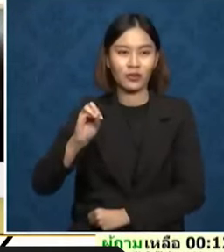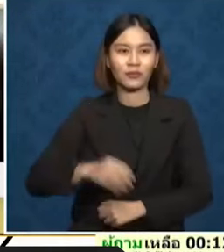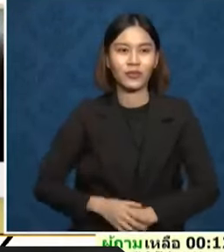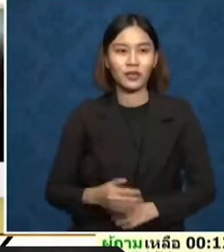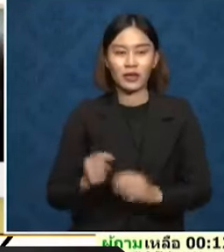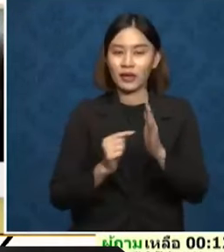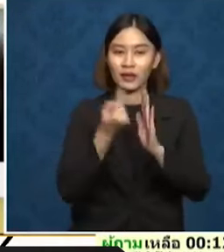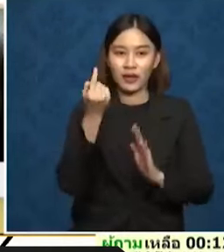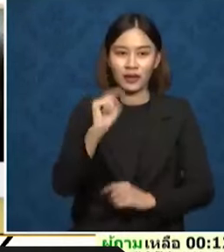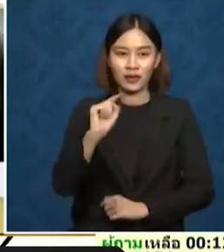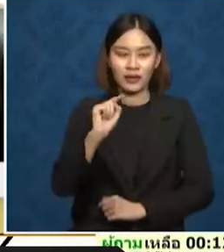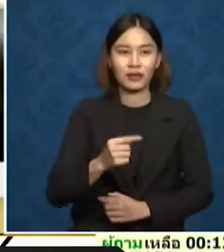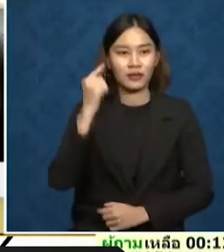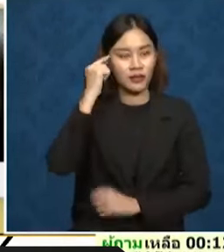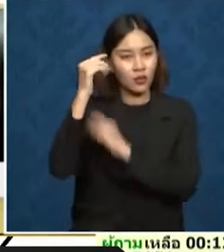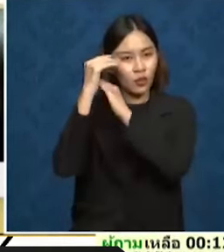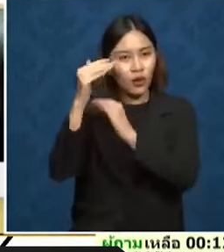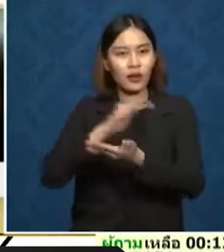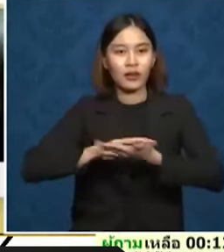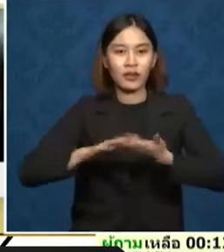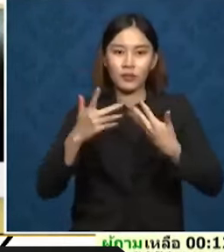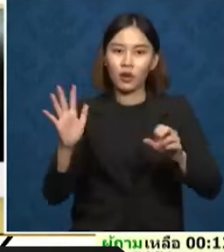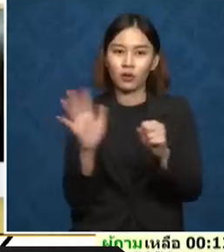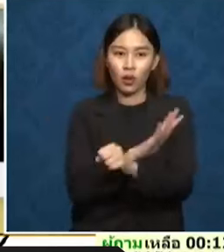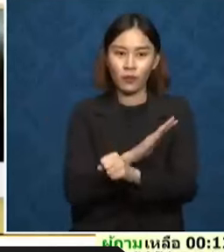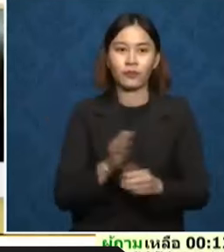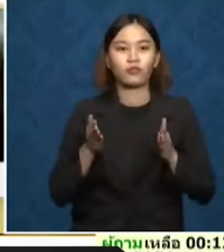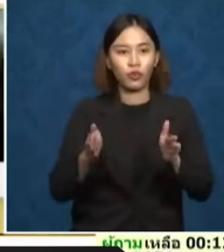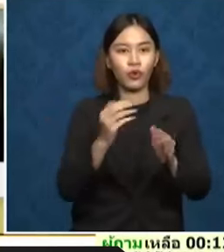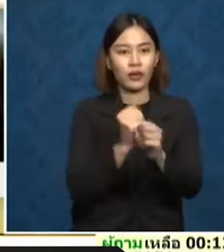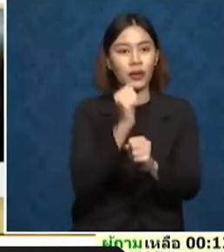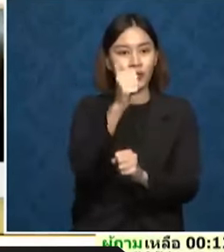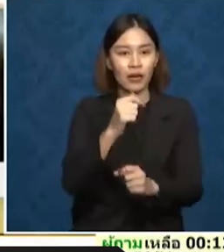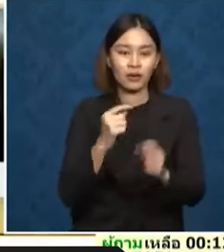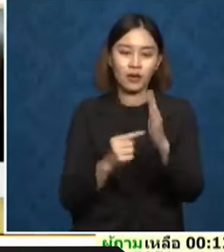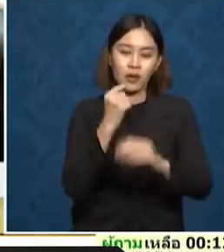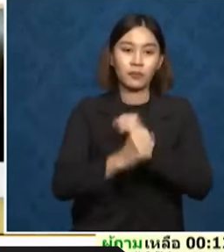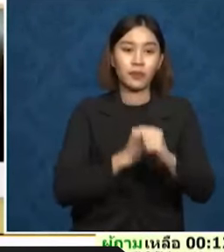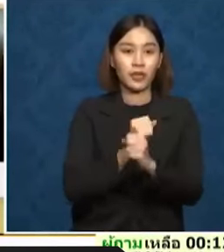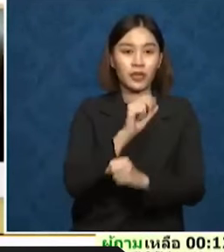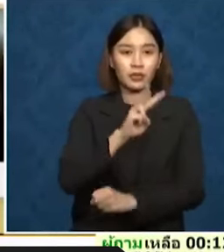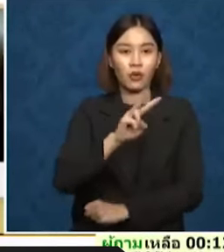ซึ่งครั้งแรกคาดว่าจะแล้วเสร็จสมบูรณ์สามารถใช้งานได้ตั้งแต่ปีพ.ศ.